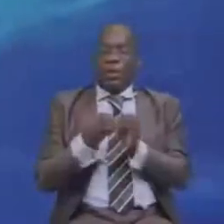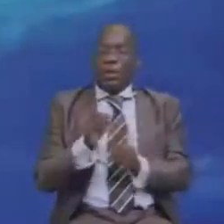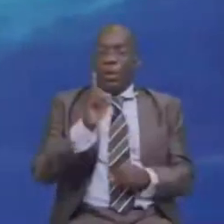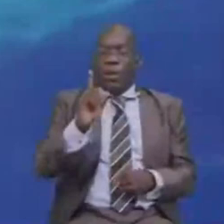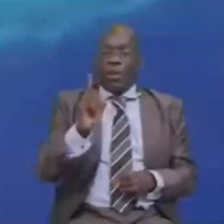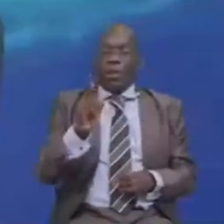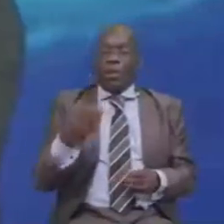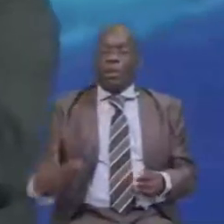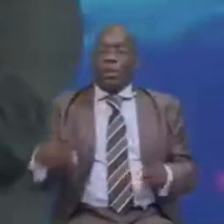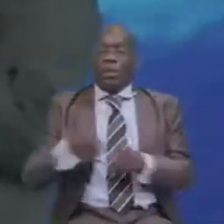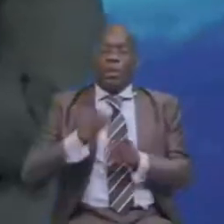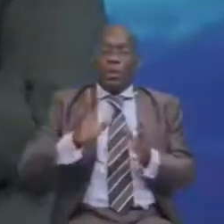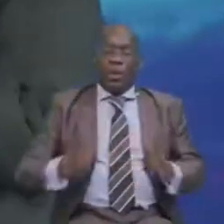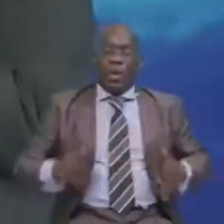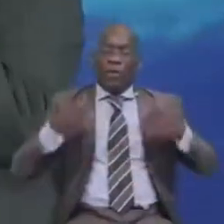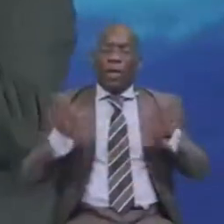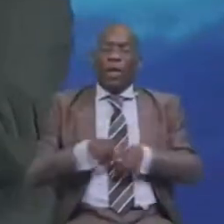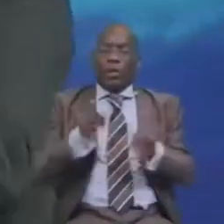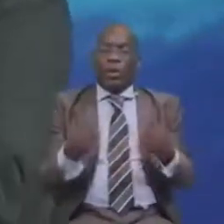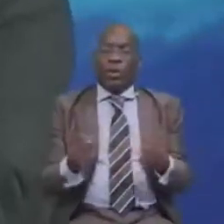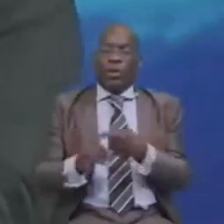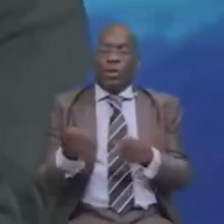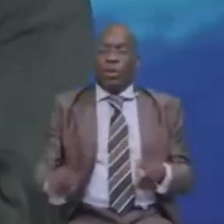dans votre vie. Comme vous venez dans le royaume,